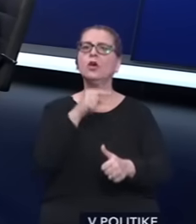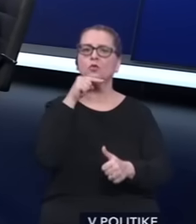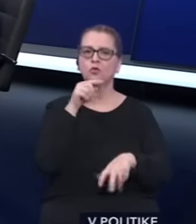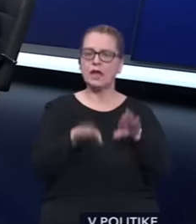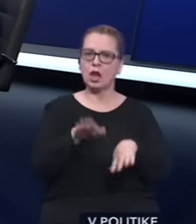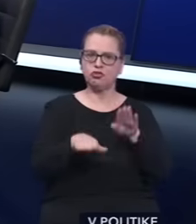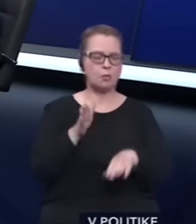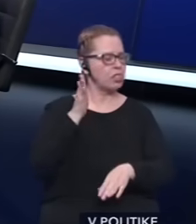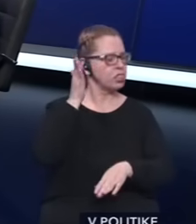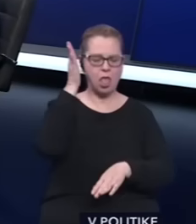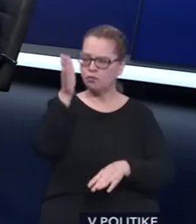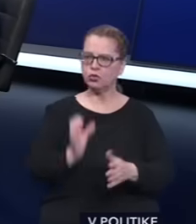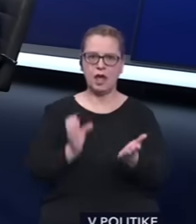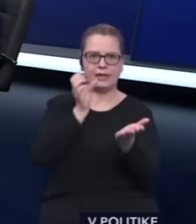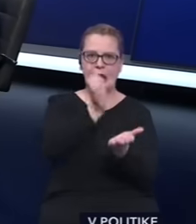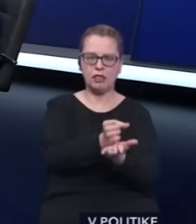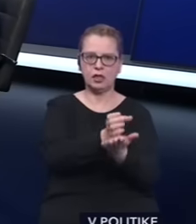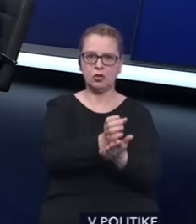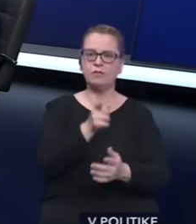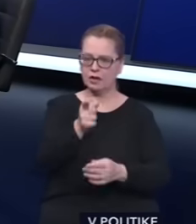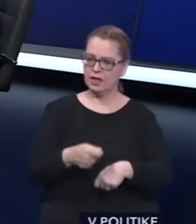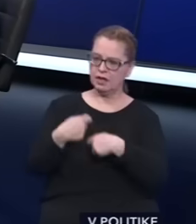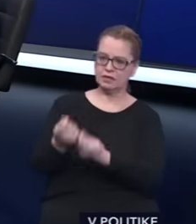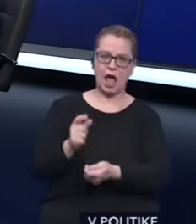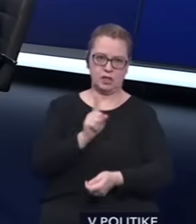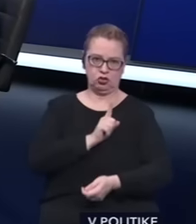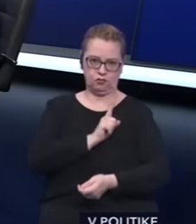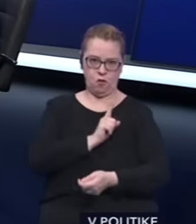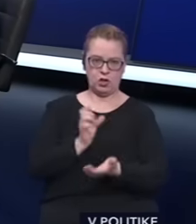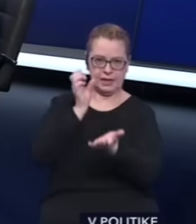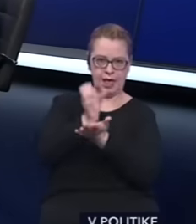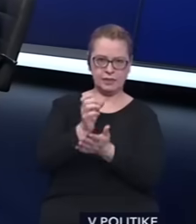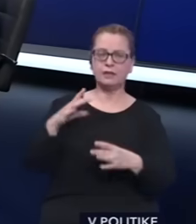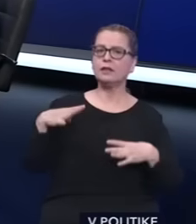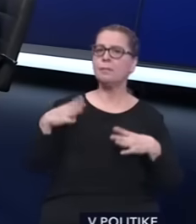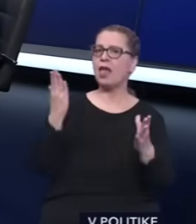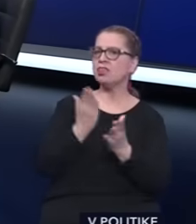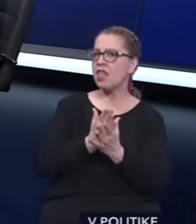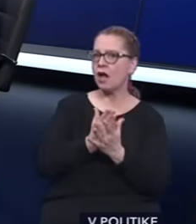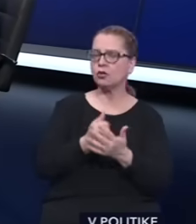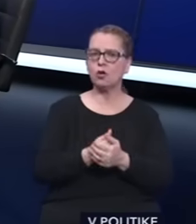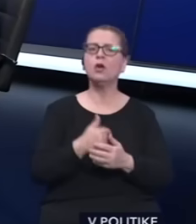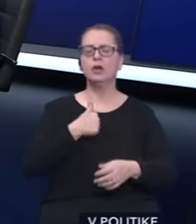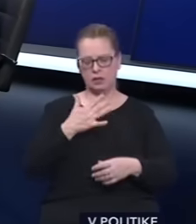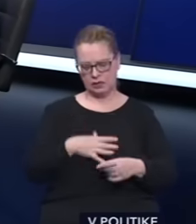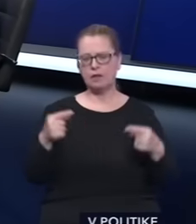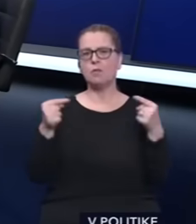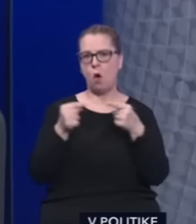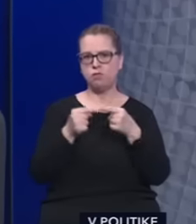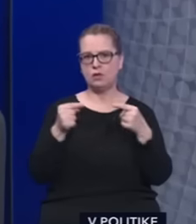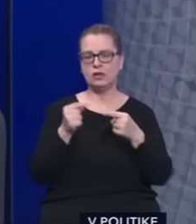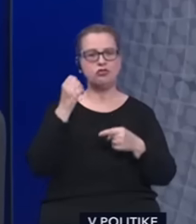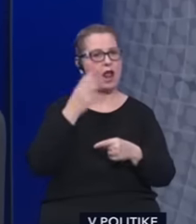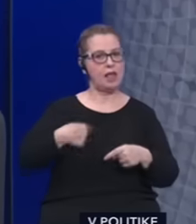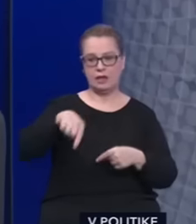Čaputová nebude kandidovať. Postavíte na budúci rok vlastného kandidáta, pán Danko? Chcel by som, aby to bol opozičný, ale ak sa nedohodneme